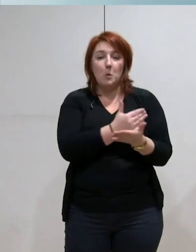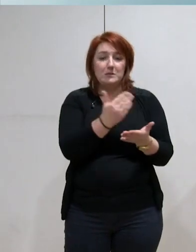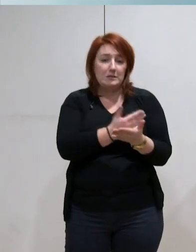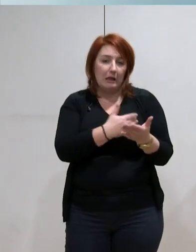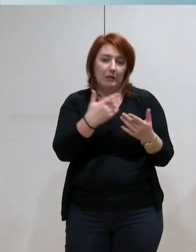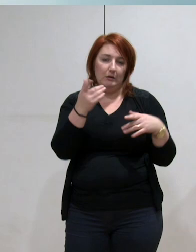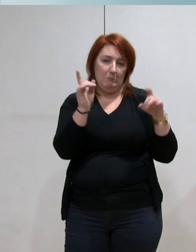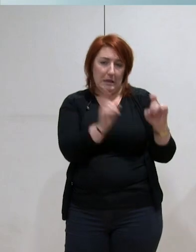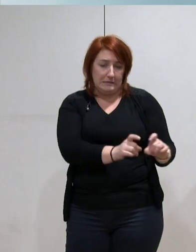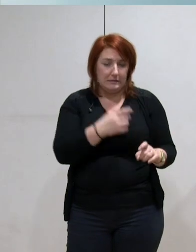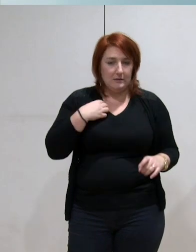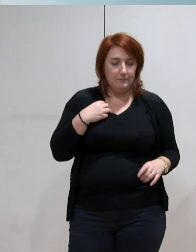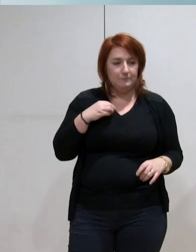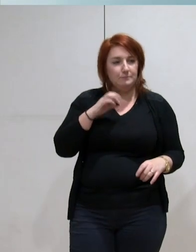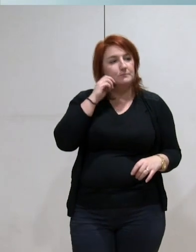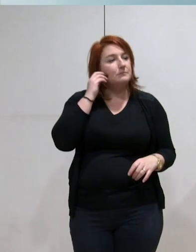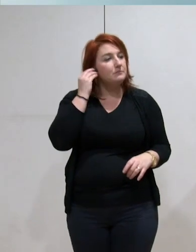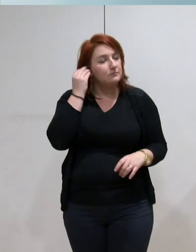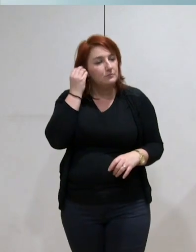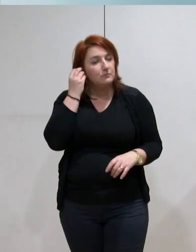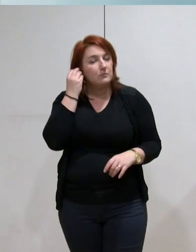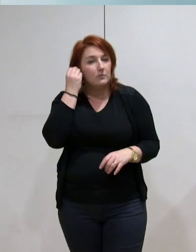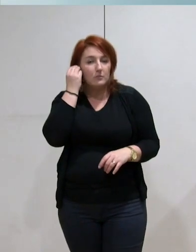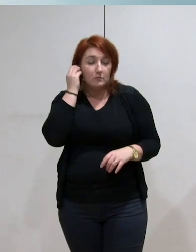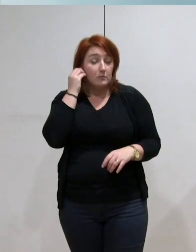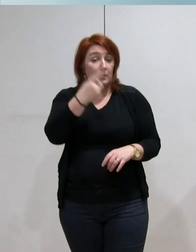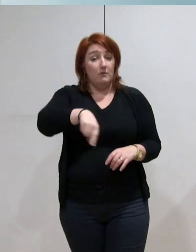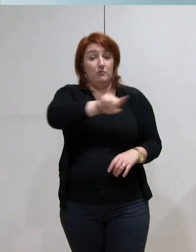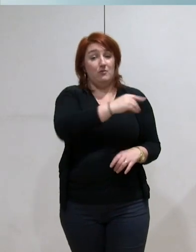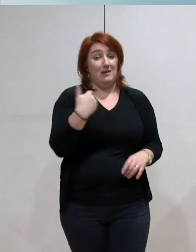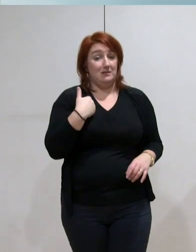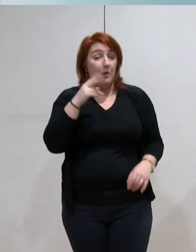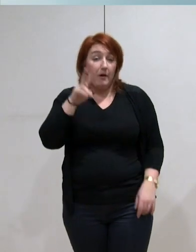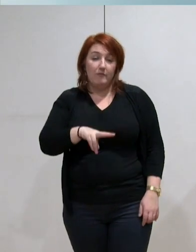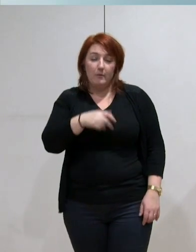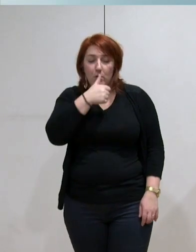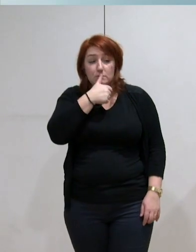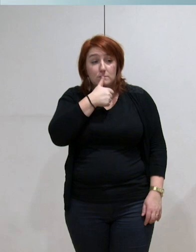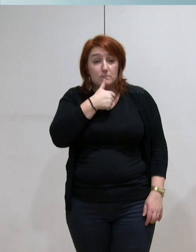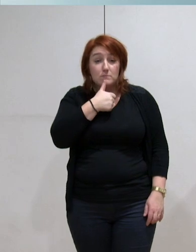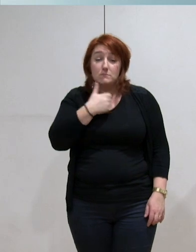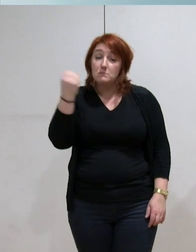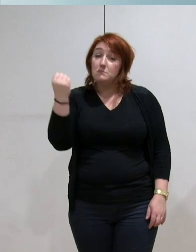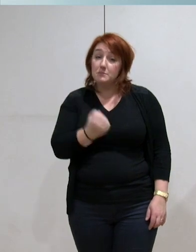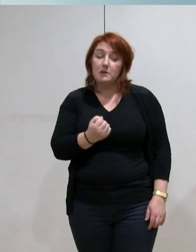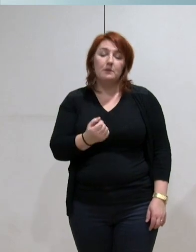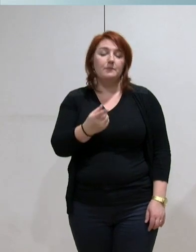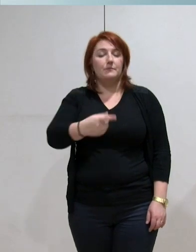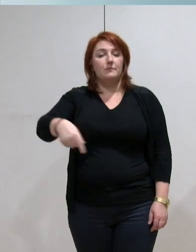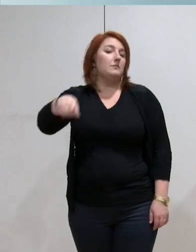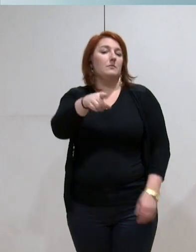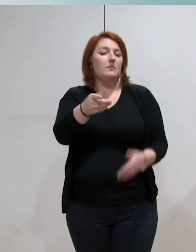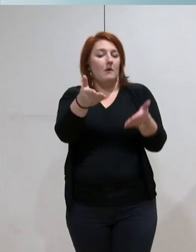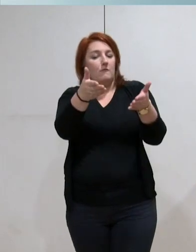recettes vous avez récemment et c'est ça qui me fait le plus mal encore c'est vous avez récemment décidé